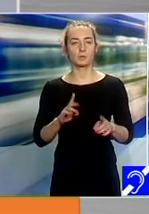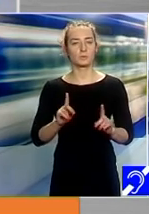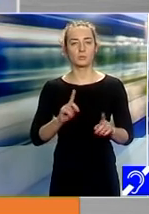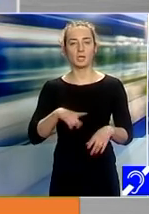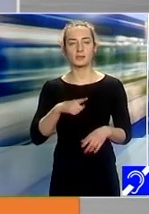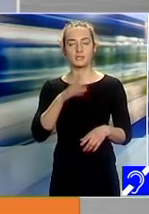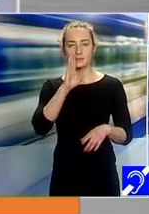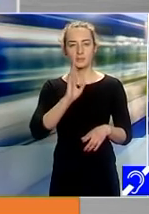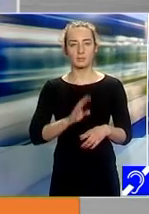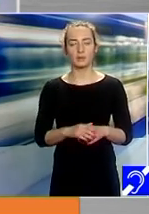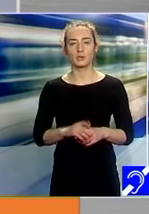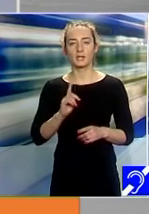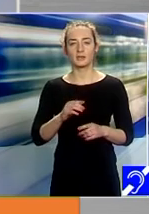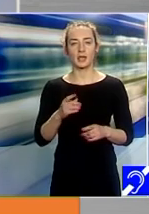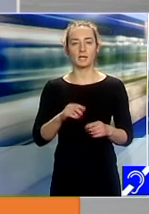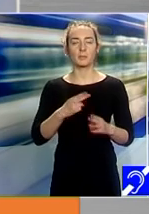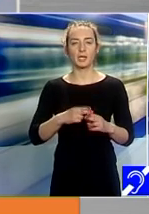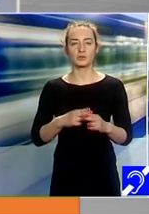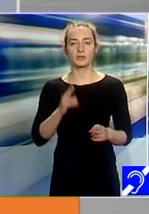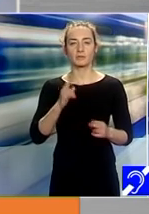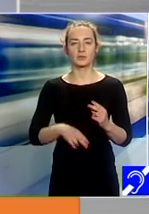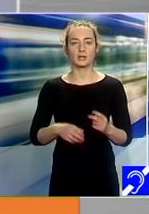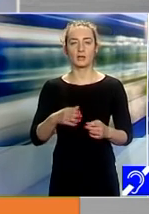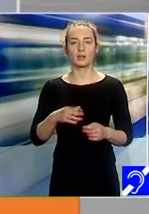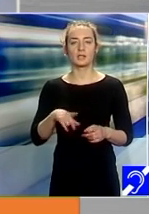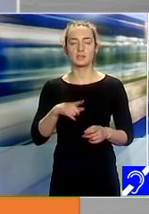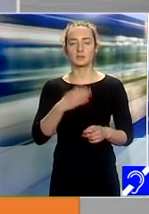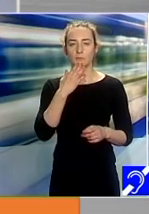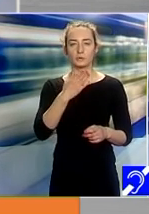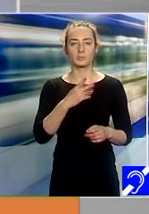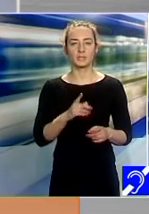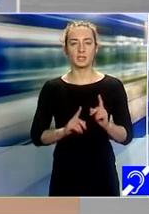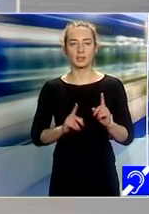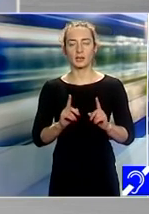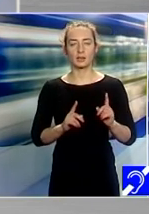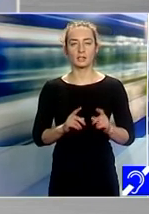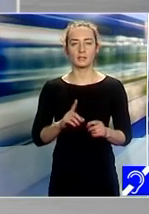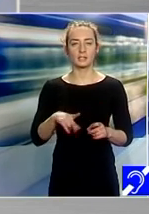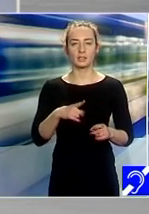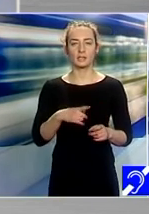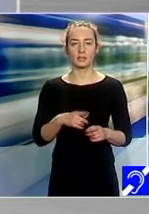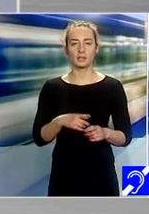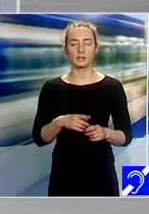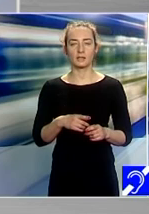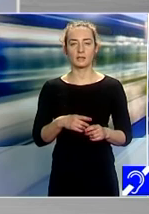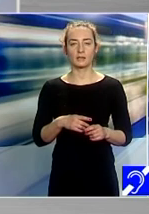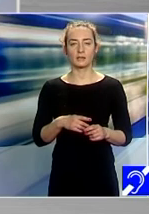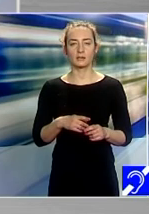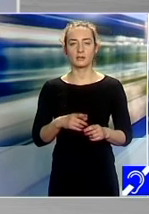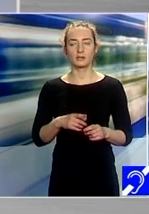simplă, reconstrucția mamară. Dar pacientele, în final, sunt mulțumite. Chiar dacă, și asta este demonstrat,